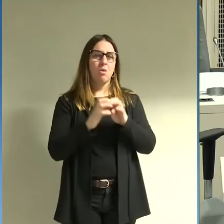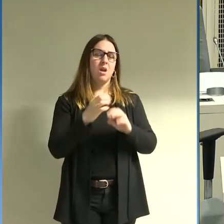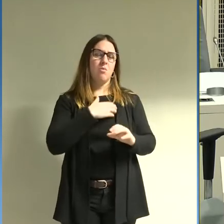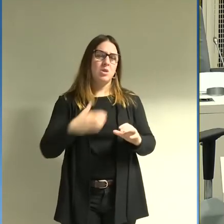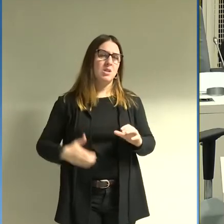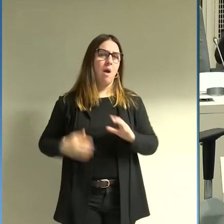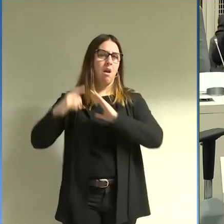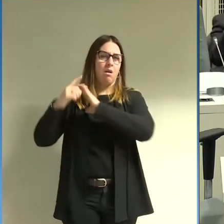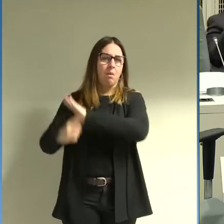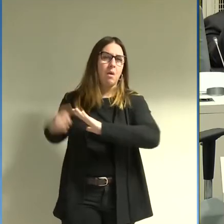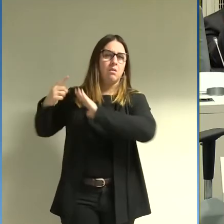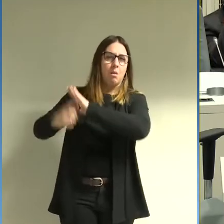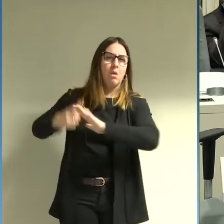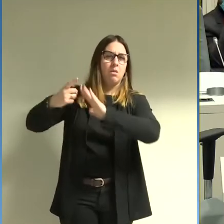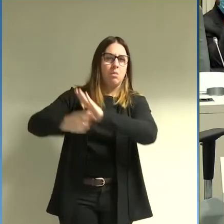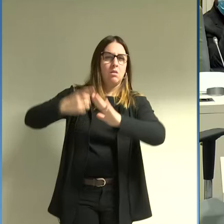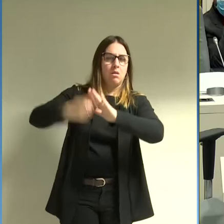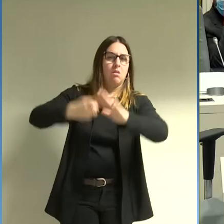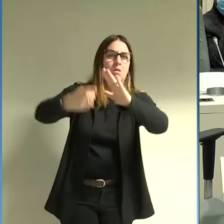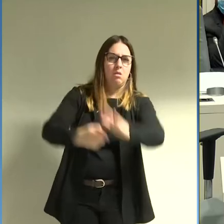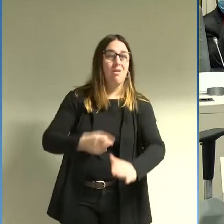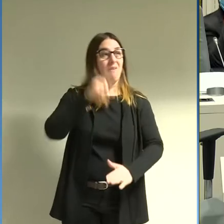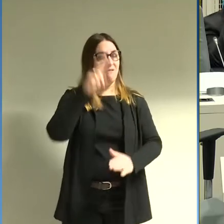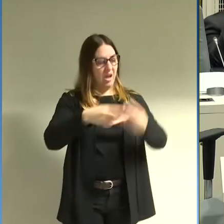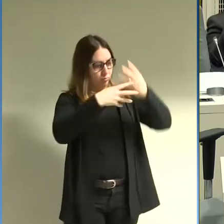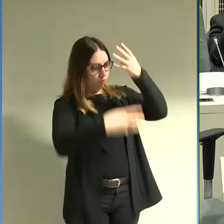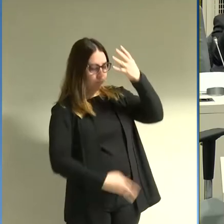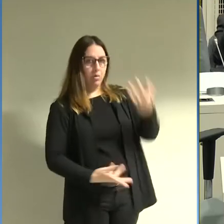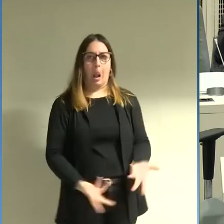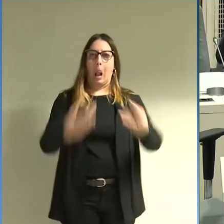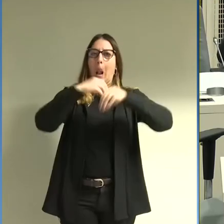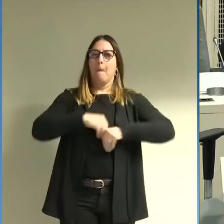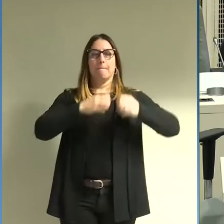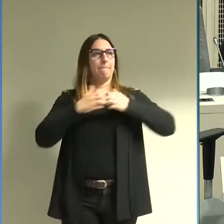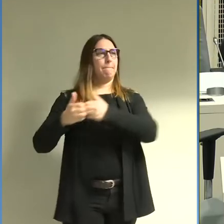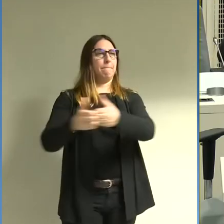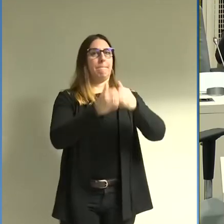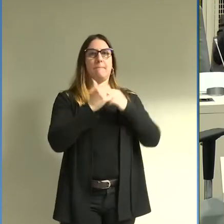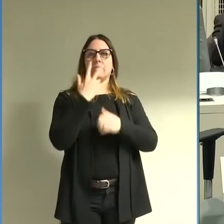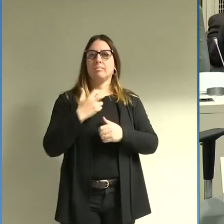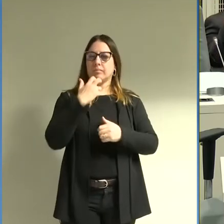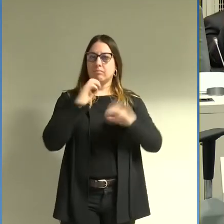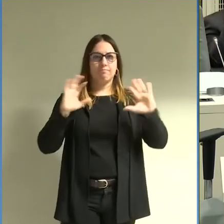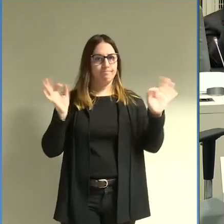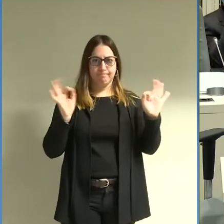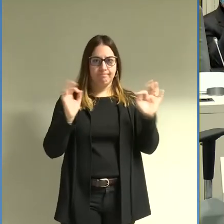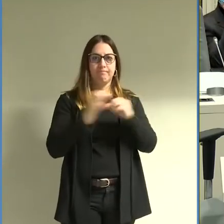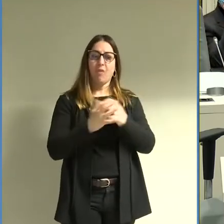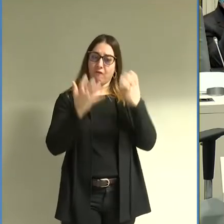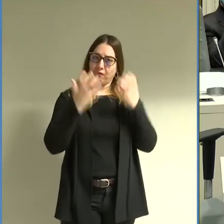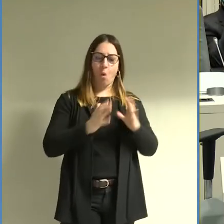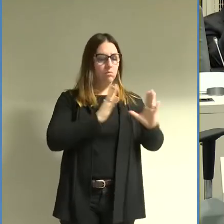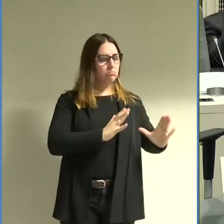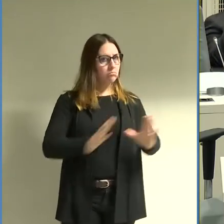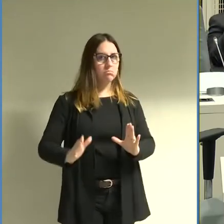municipal les dispositifs que l'on créé une vraie dynamique d'appropriation collective la participation citoyenne et exigeante elle